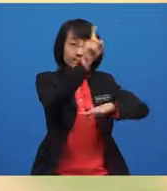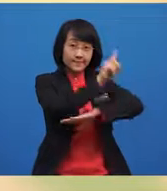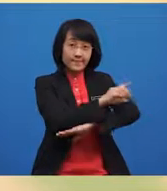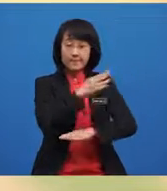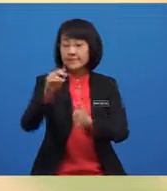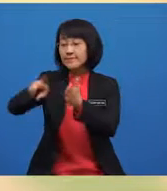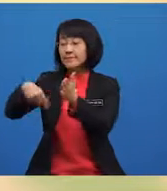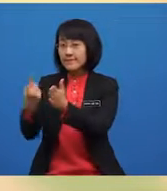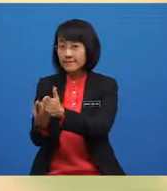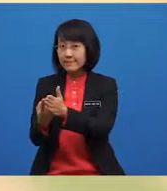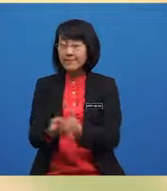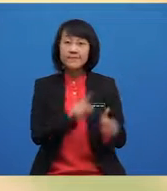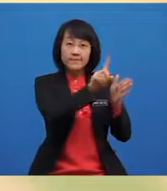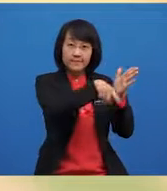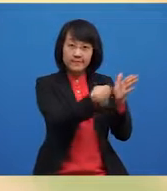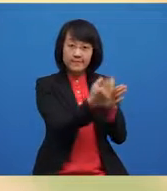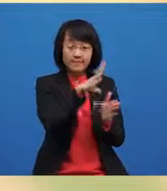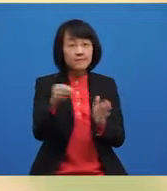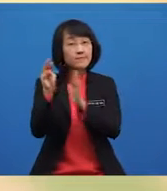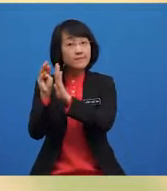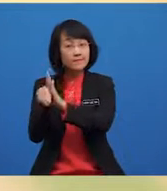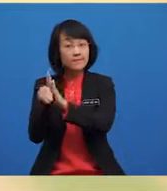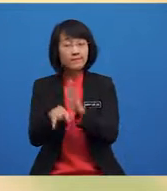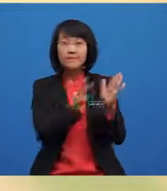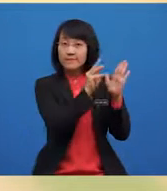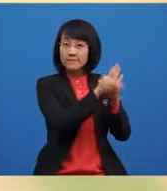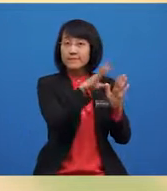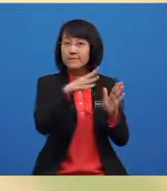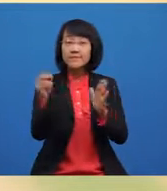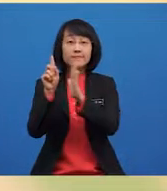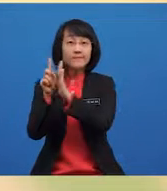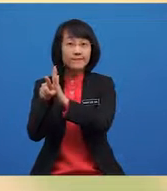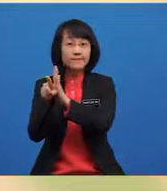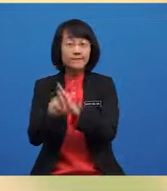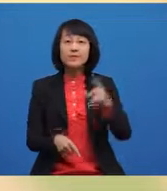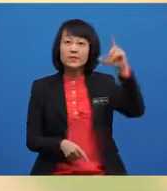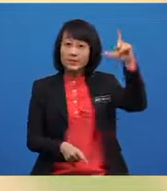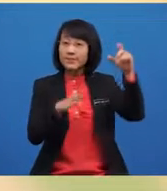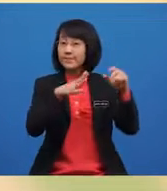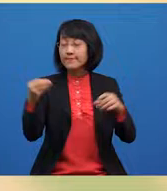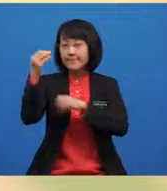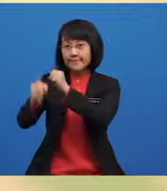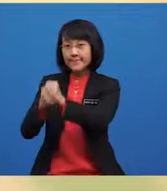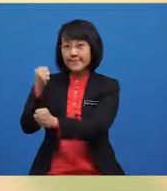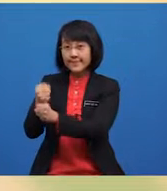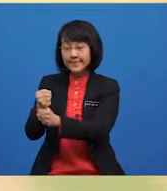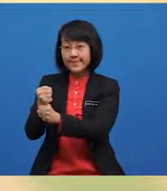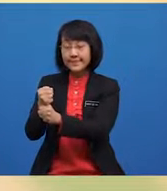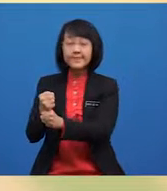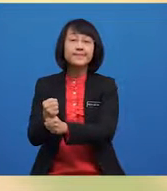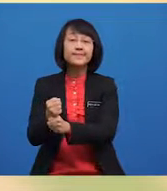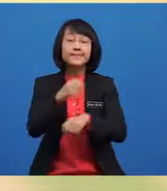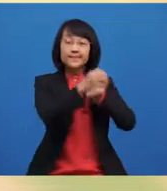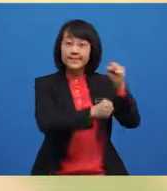jam, jam dan minit, minit dan saat, bulan dan tahun,